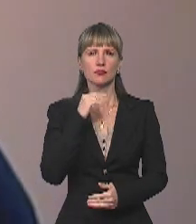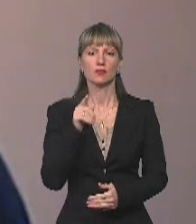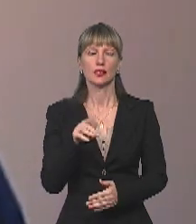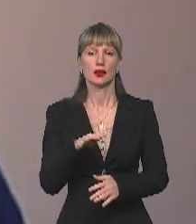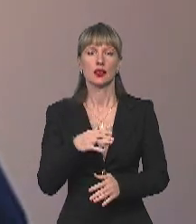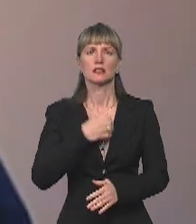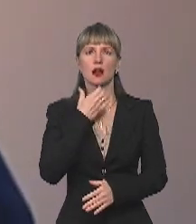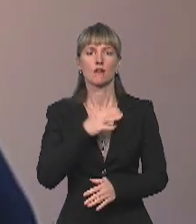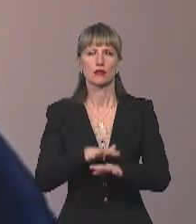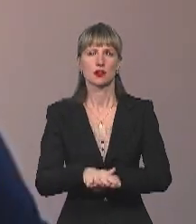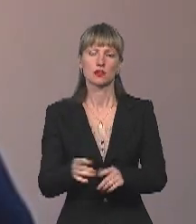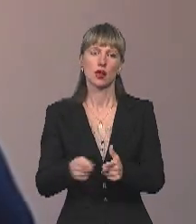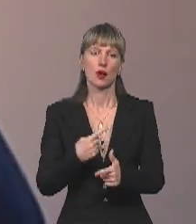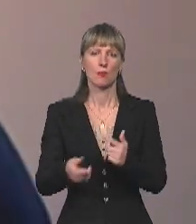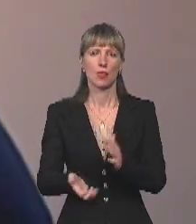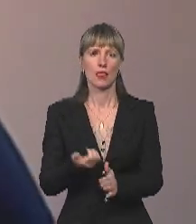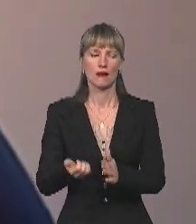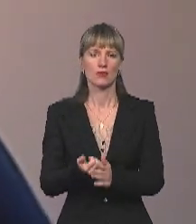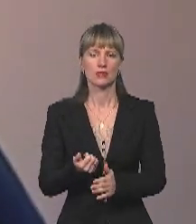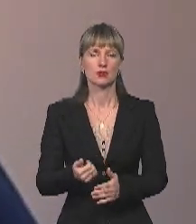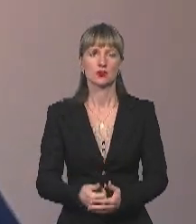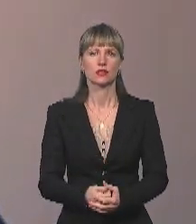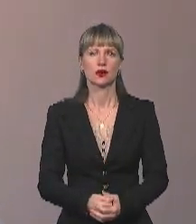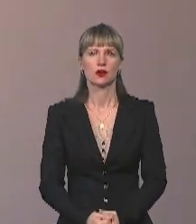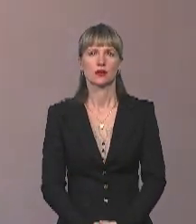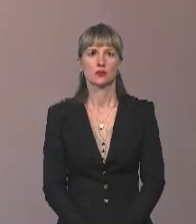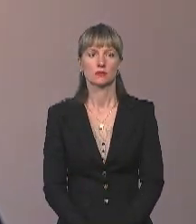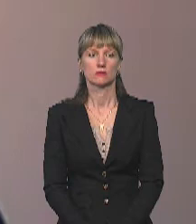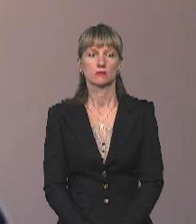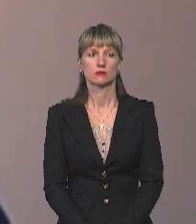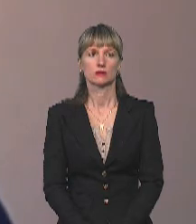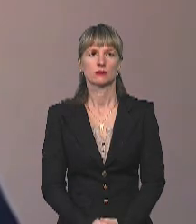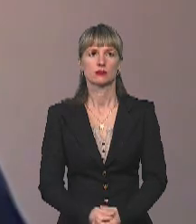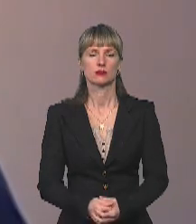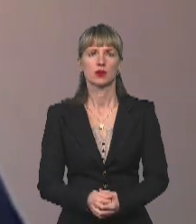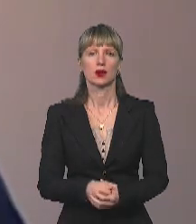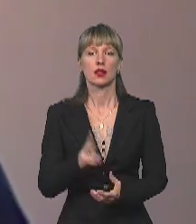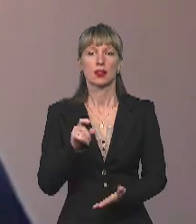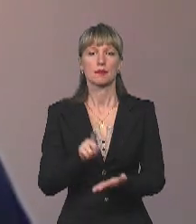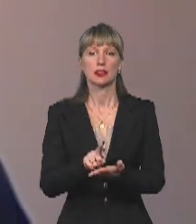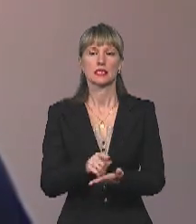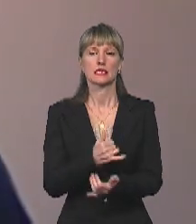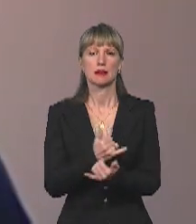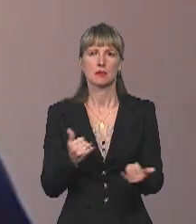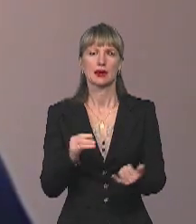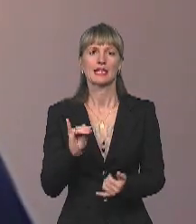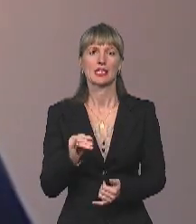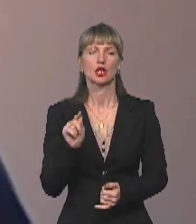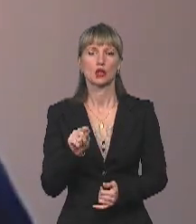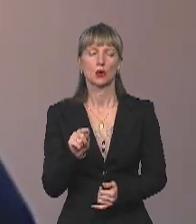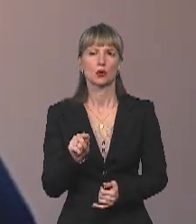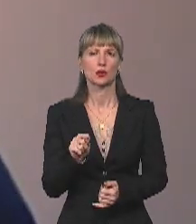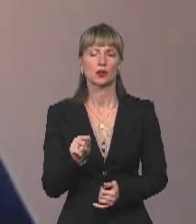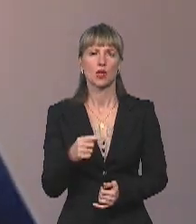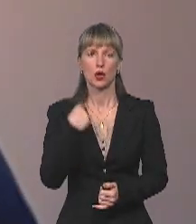страхового стажу або не вистачає. Ну, це компетенція органів пенсійного забезпечення. От. І тоді такій